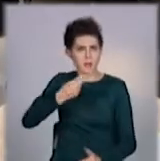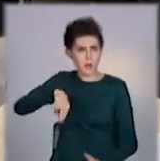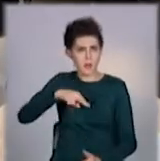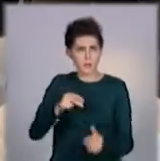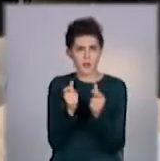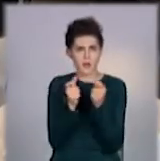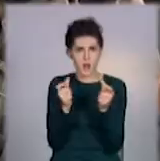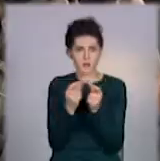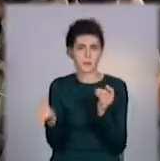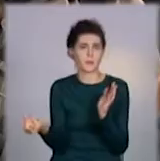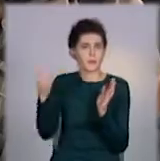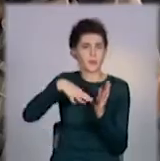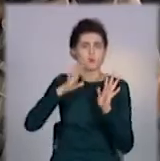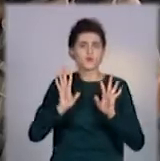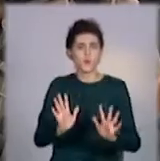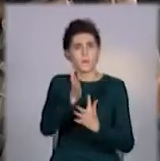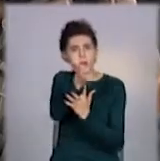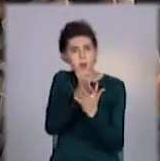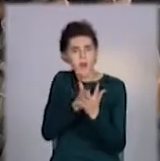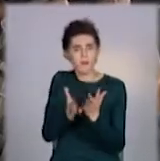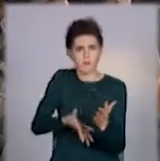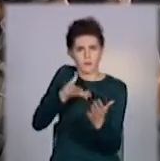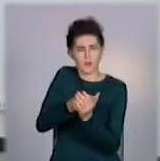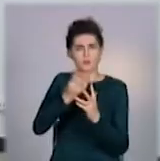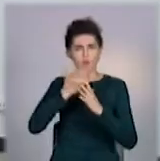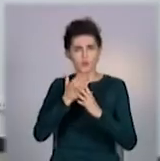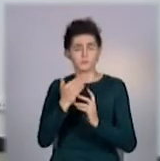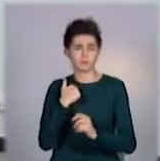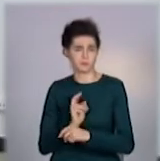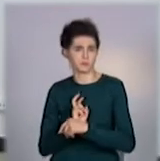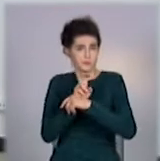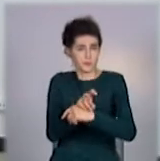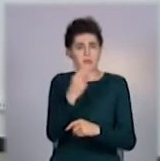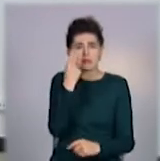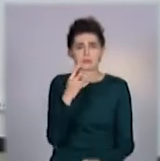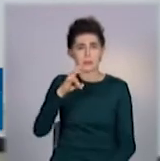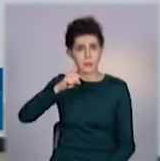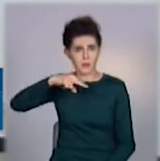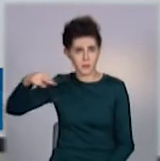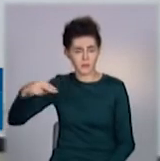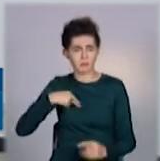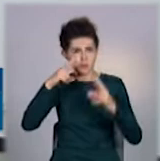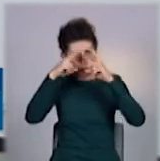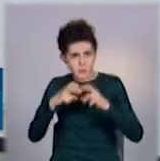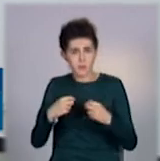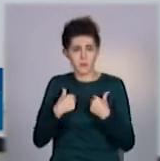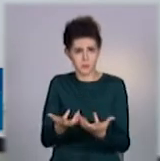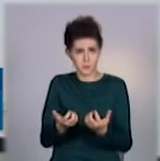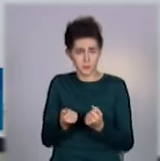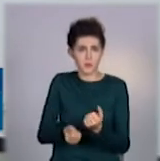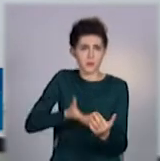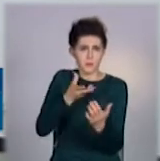лише половина суми. Тож прийшов розібратись до ЦНАПу. Прийшов місяць, отримав, заплатив,